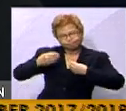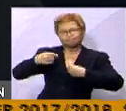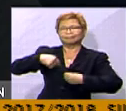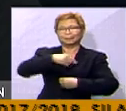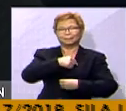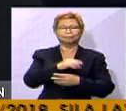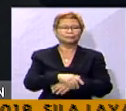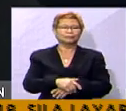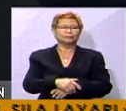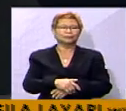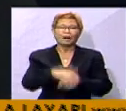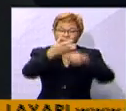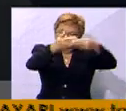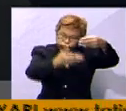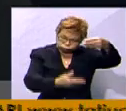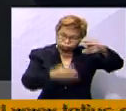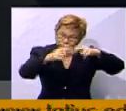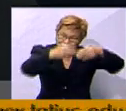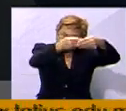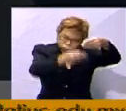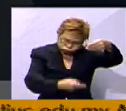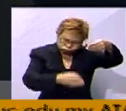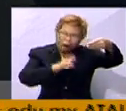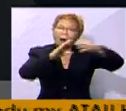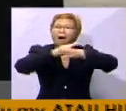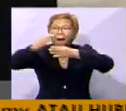untuk melengkapkan siasatan tersebut.